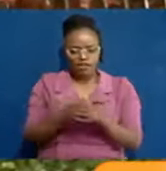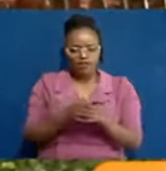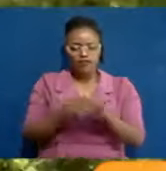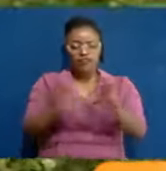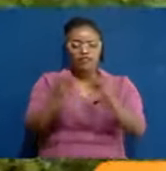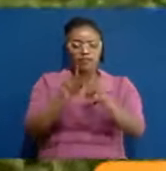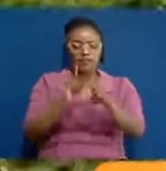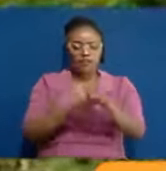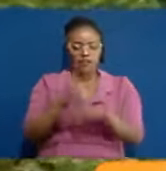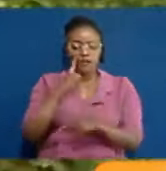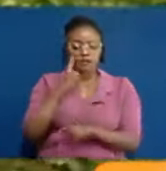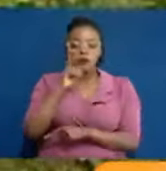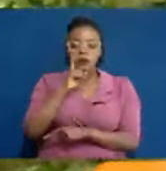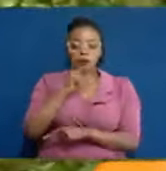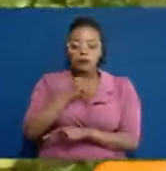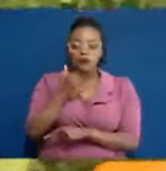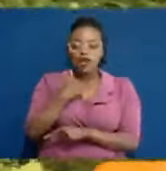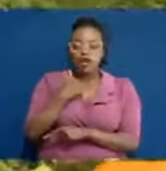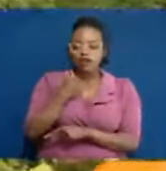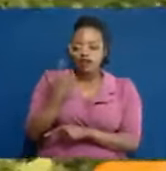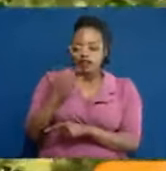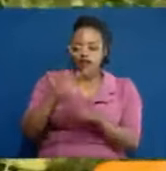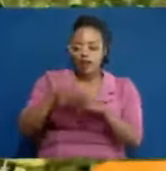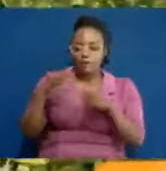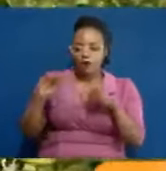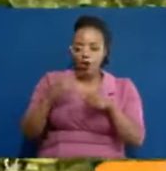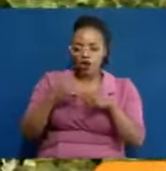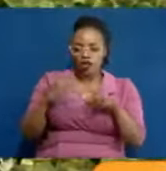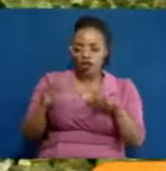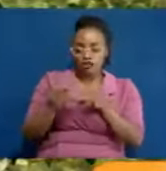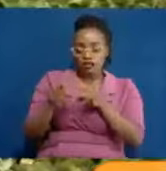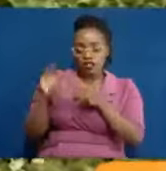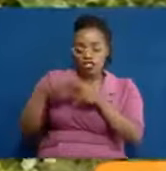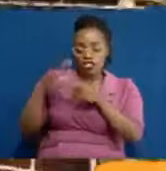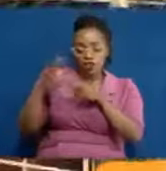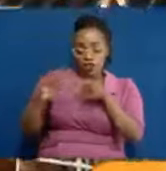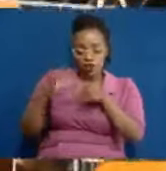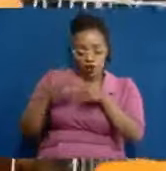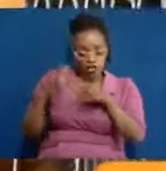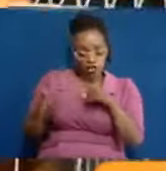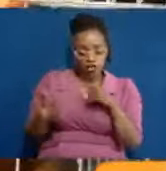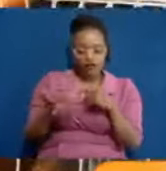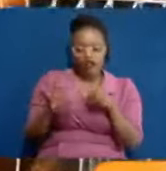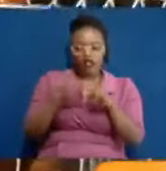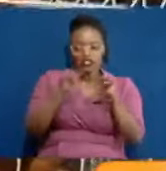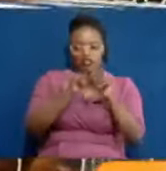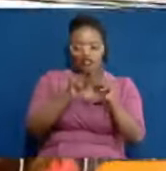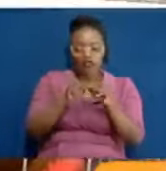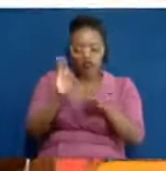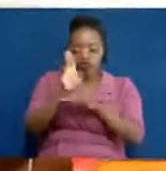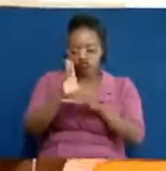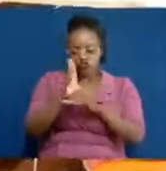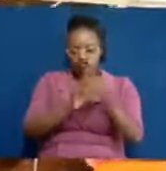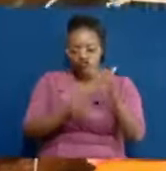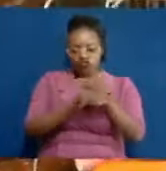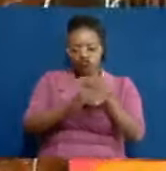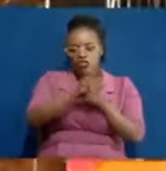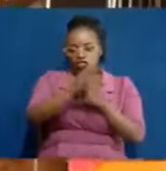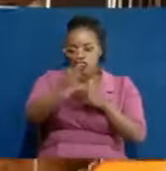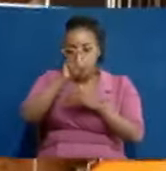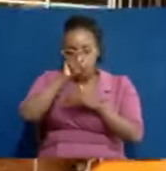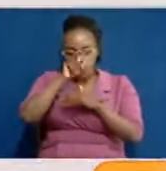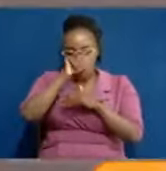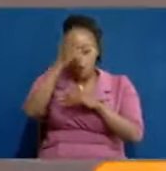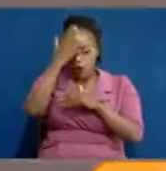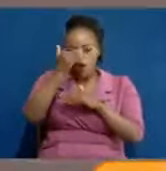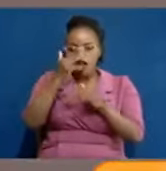Pia mliona pale niko na hiyo mboga, hizo ni sukuma, sukuma wiki. Pia tuna substitute kwa hawa kuku.